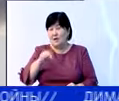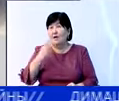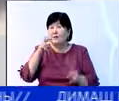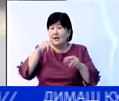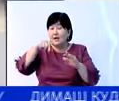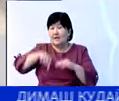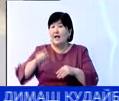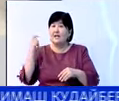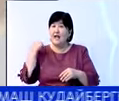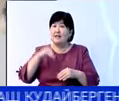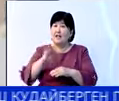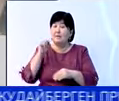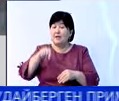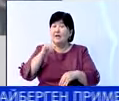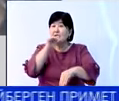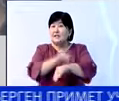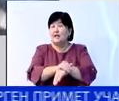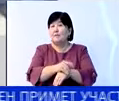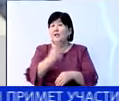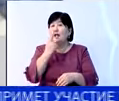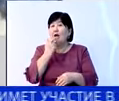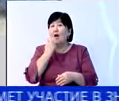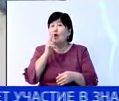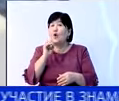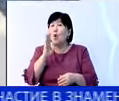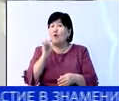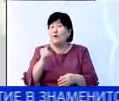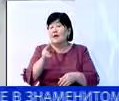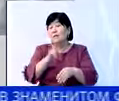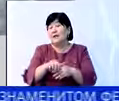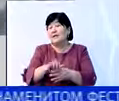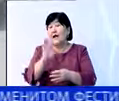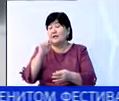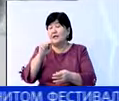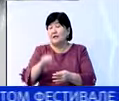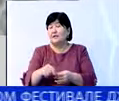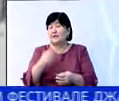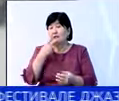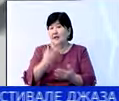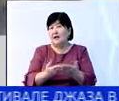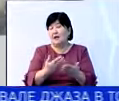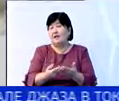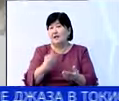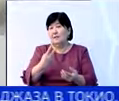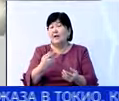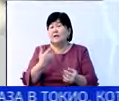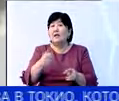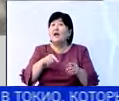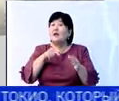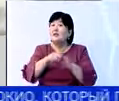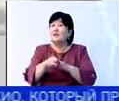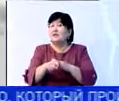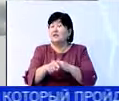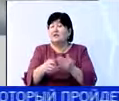осмотре на заднем бампере были замечены следы крови. На требование полиции открыть багажник подозреваемые дали по газам, но скрыться им